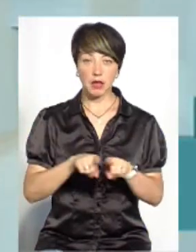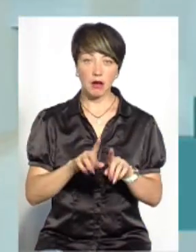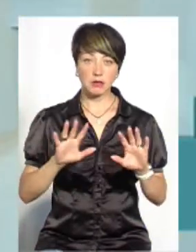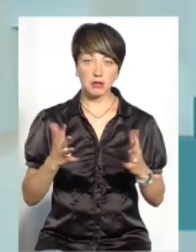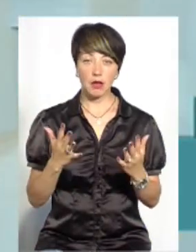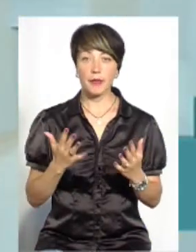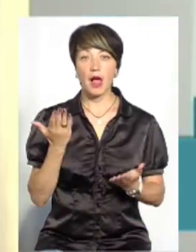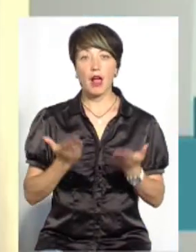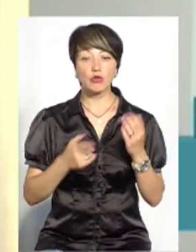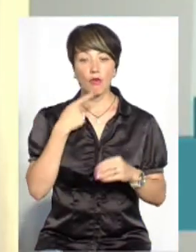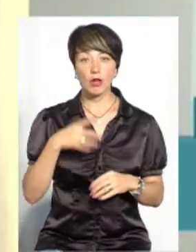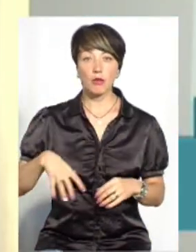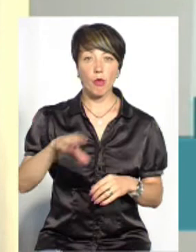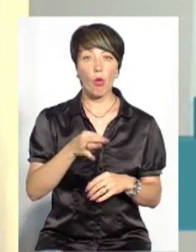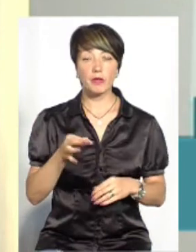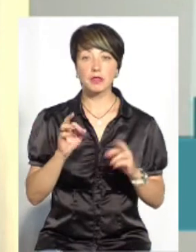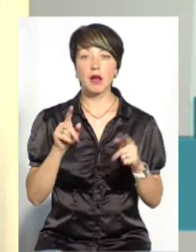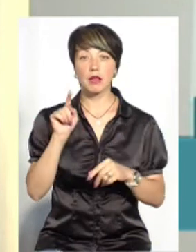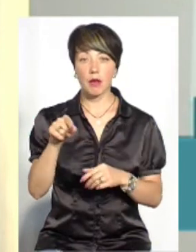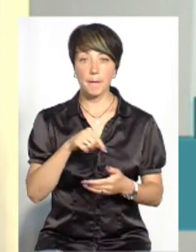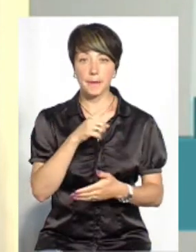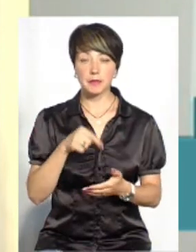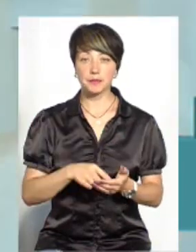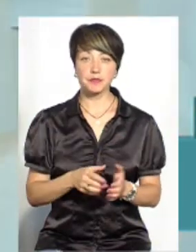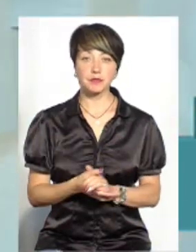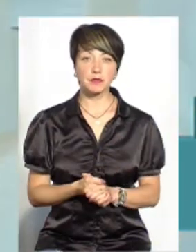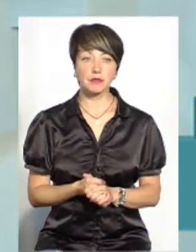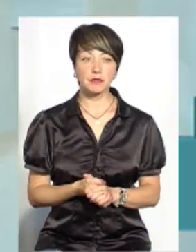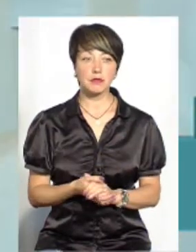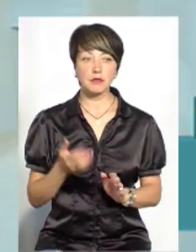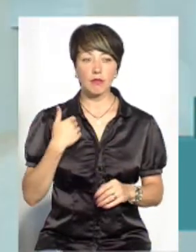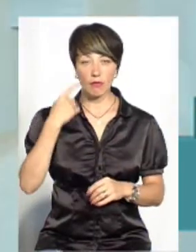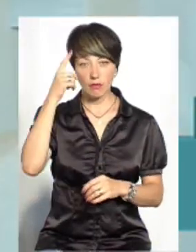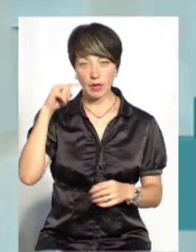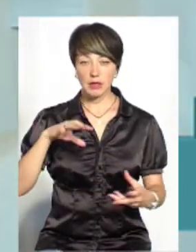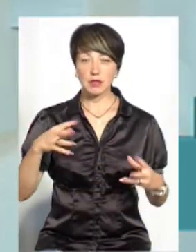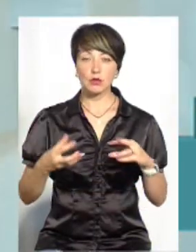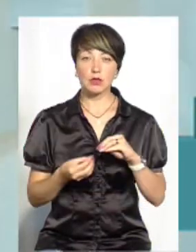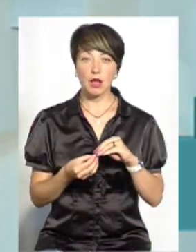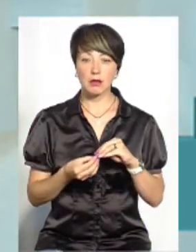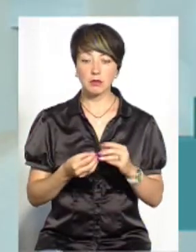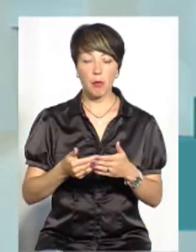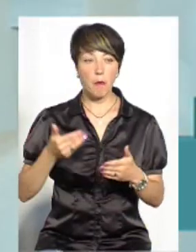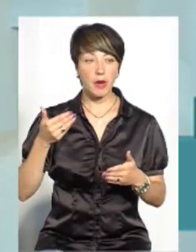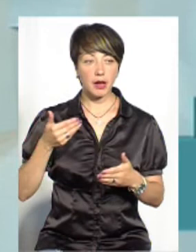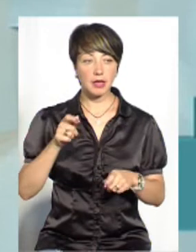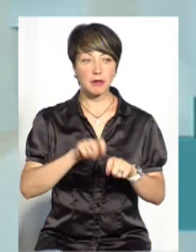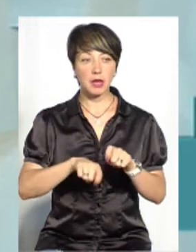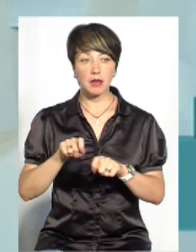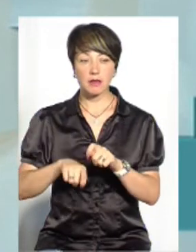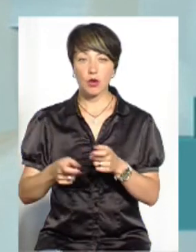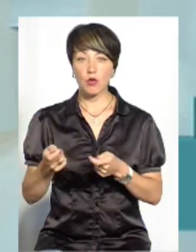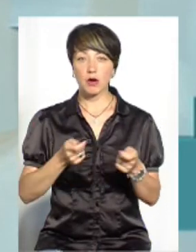склалася. А якщо говорити про область, як там? Наскільки мені відомо, за результатами попередніх перевірок